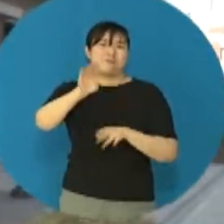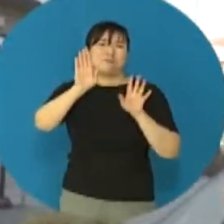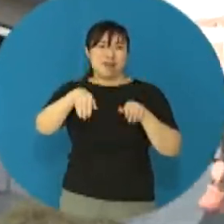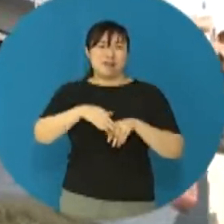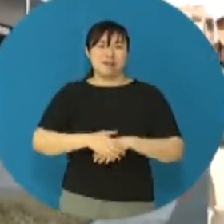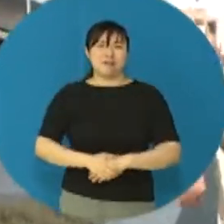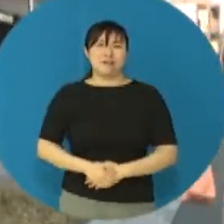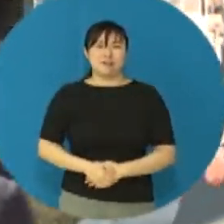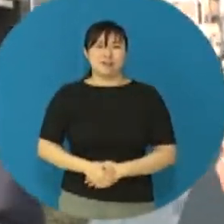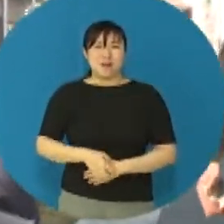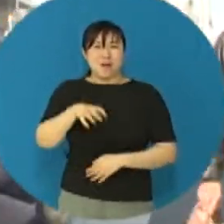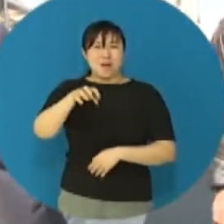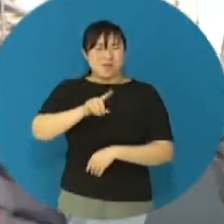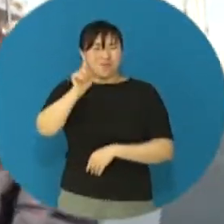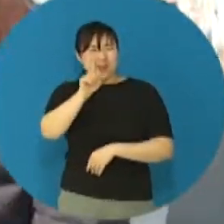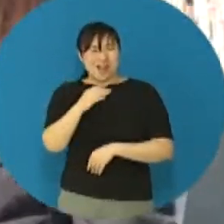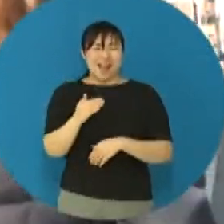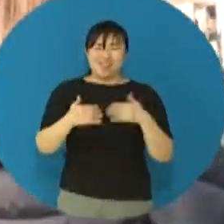どんなところかな。